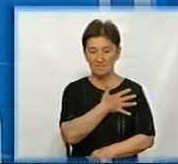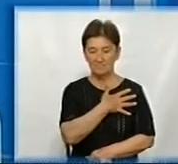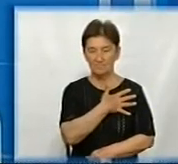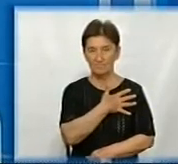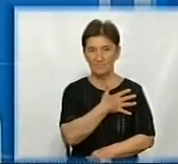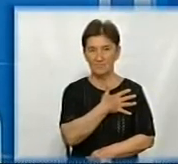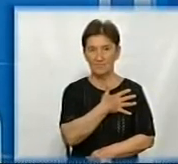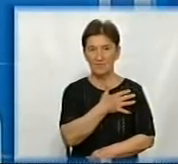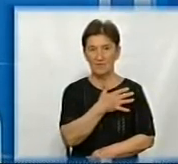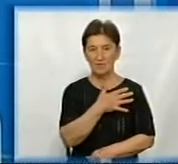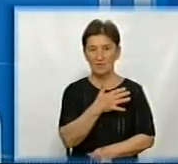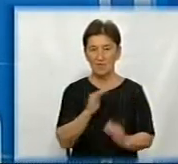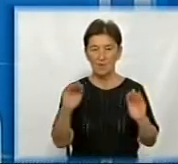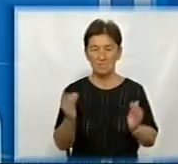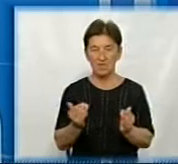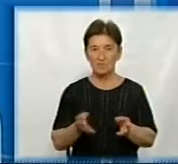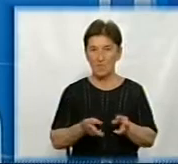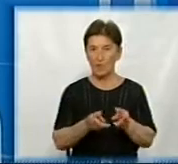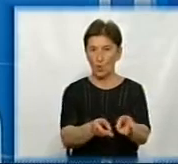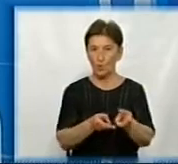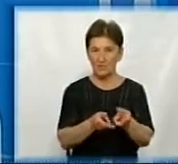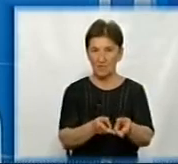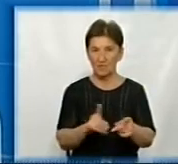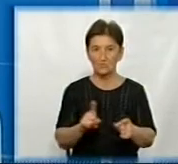собі у власність міні-котельні, які